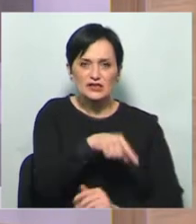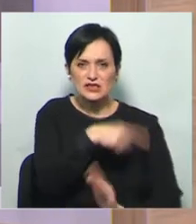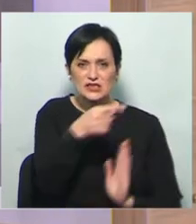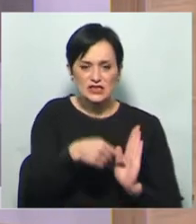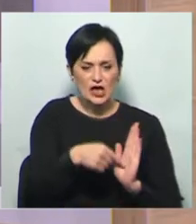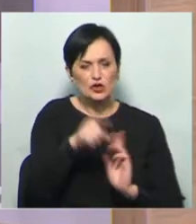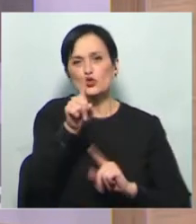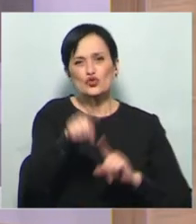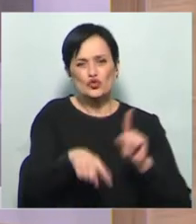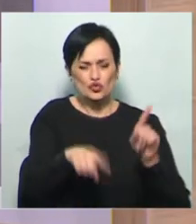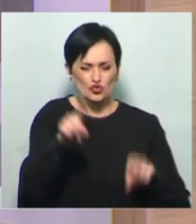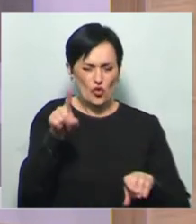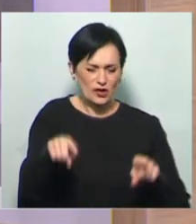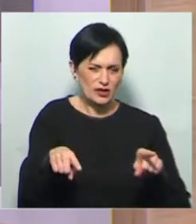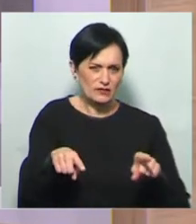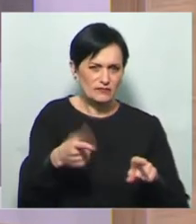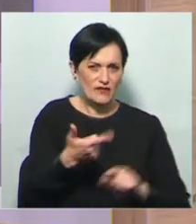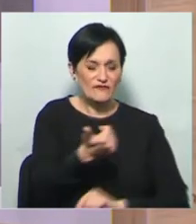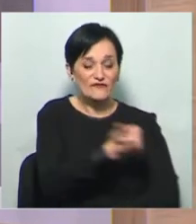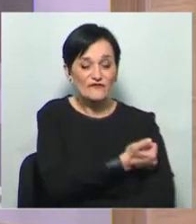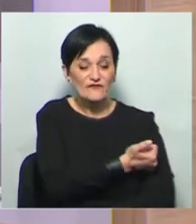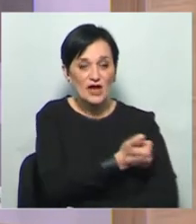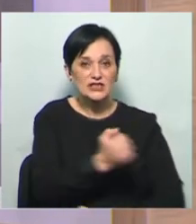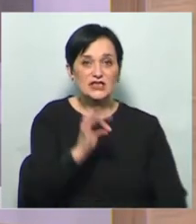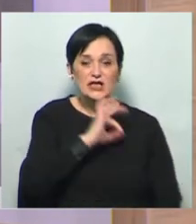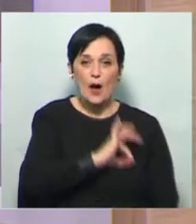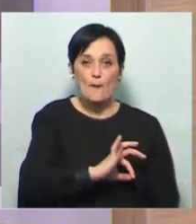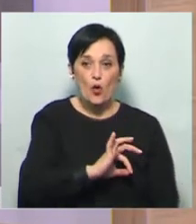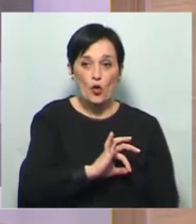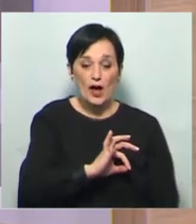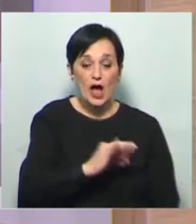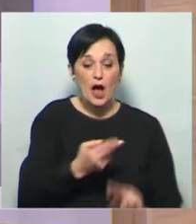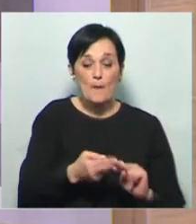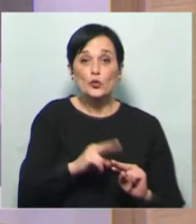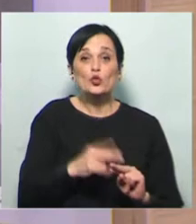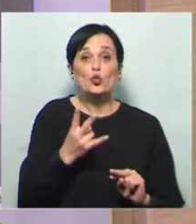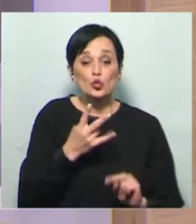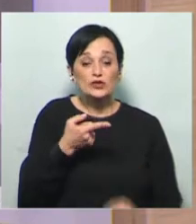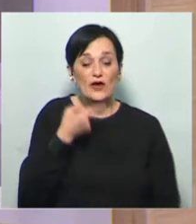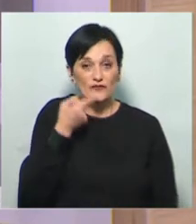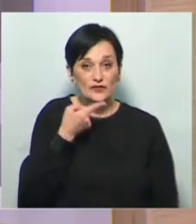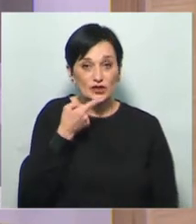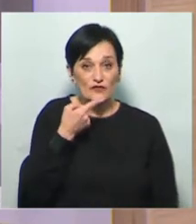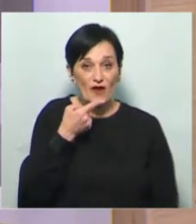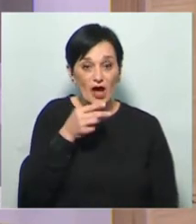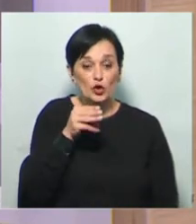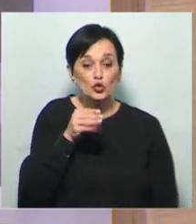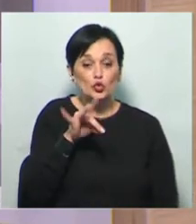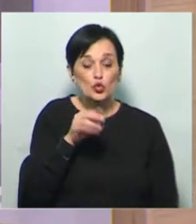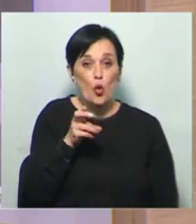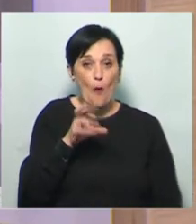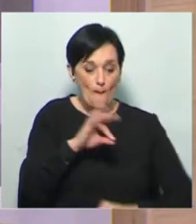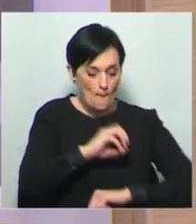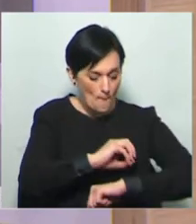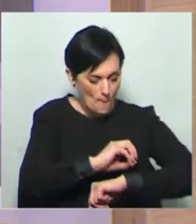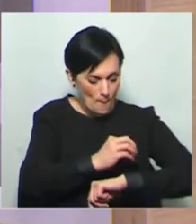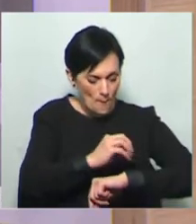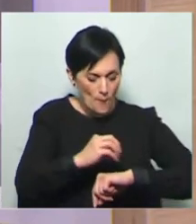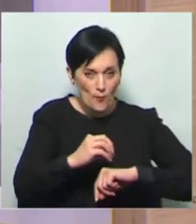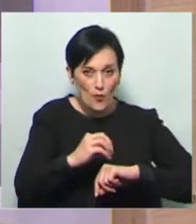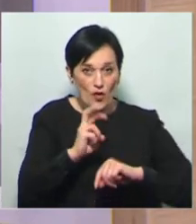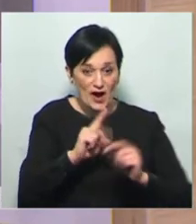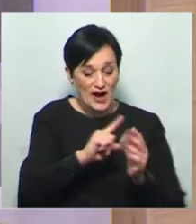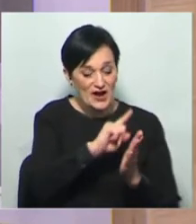და ზოგიერთი ვაქცინის გამოყენება, ამიტომ უნდა ვთქვათ, რომ თრომბოზი